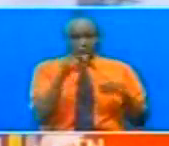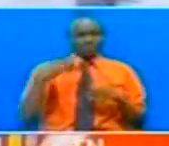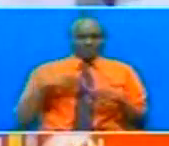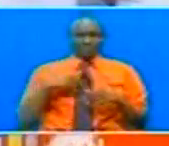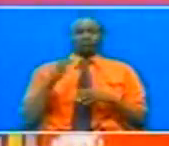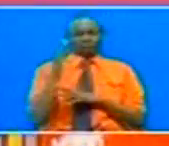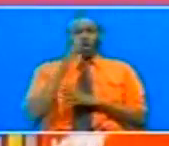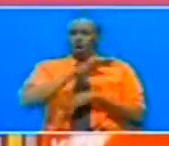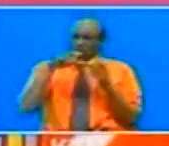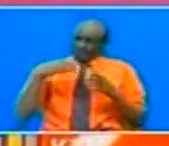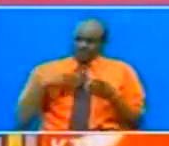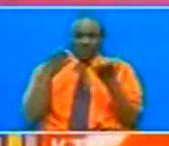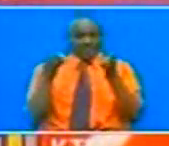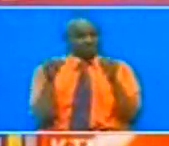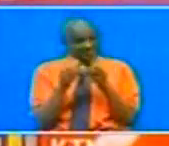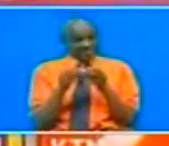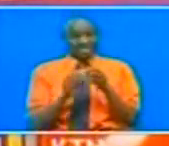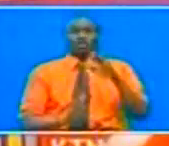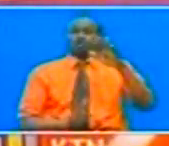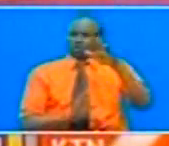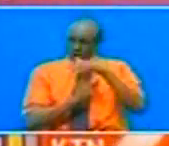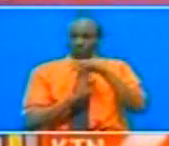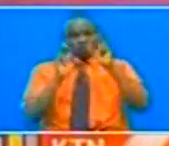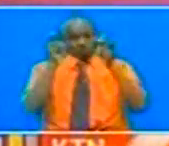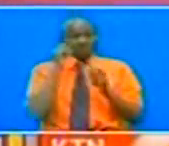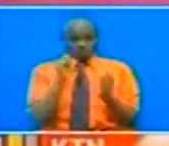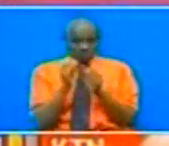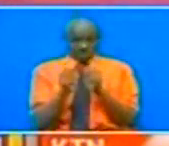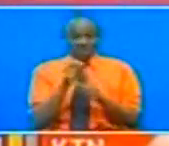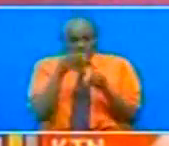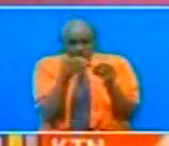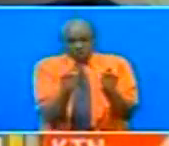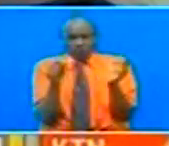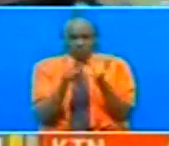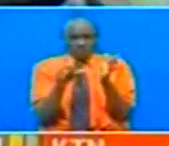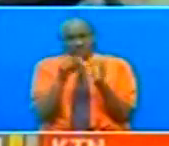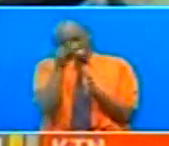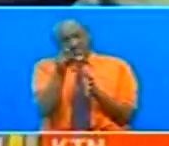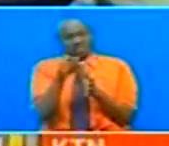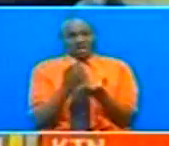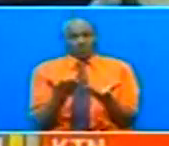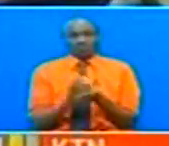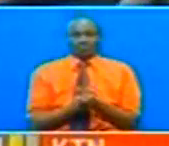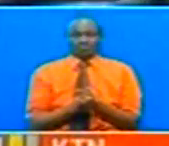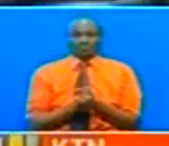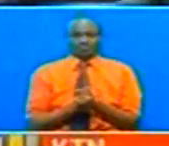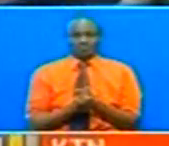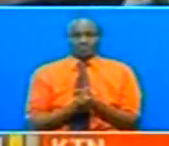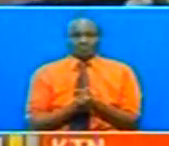na viongozi wakiwa ange. Swala kuu katika mkutano huu limekuwa ni suluhu ya mashambulizi